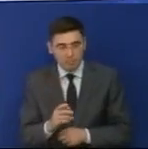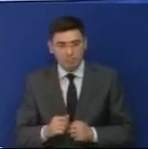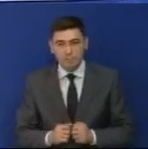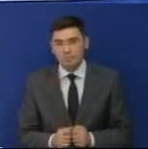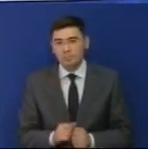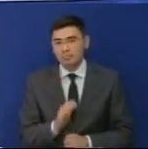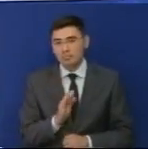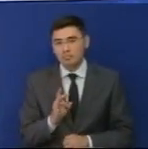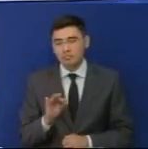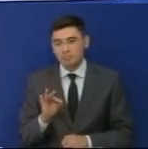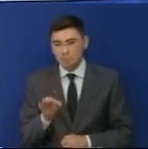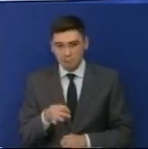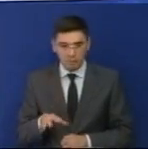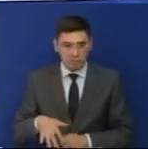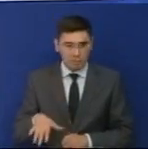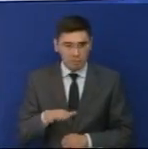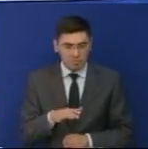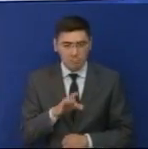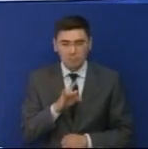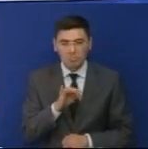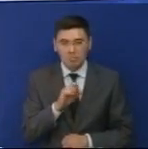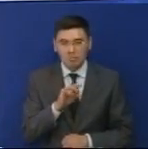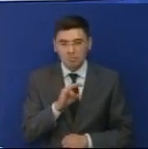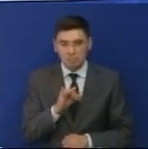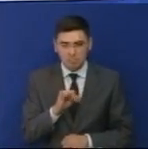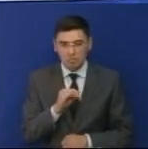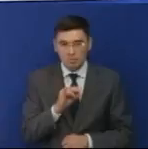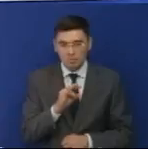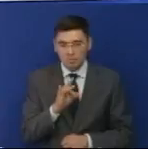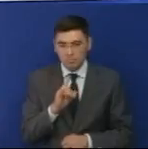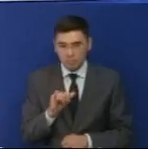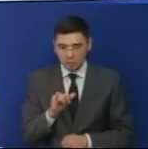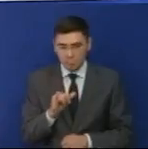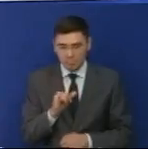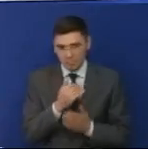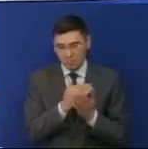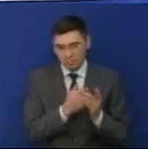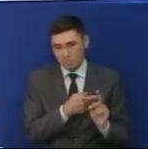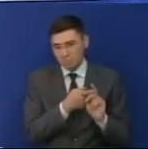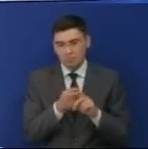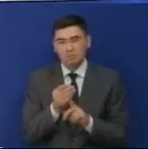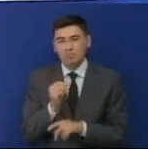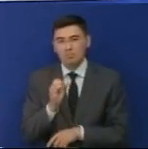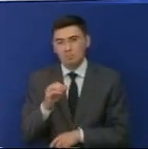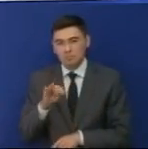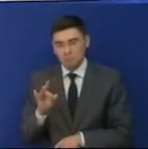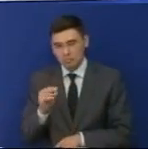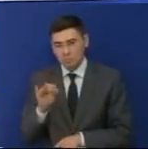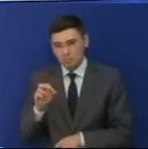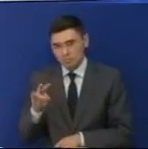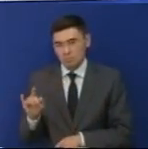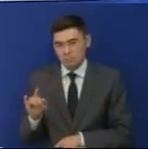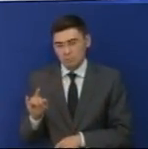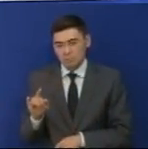В Восточном Казахстане организован молодежный караван «Рухани Джангару Жастар Жолы». В его составе молодежные организации, представители областного управления внутренней